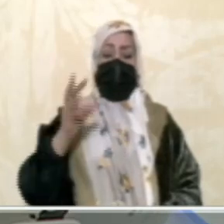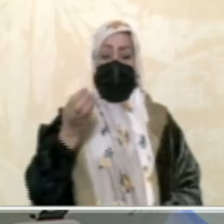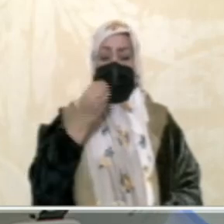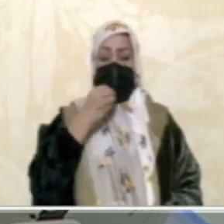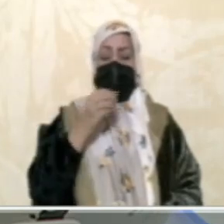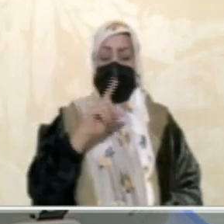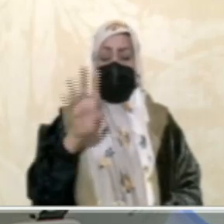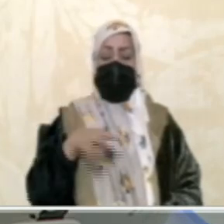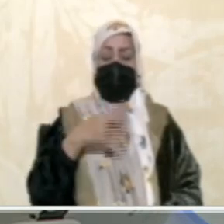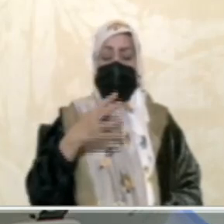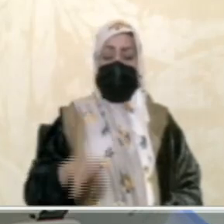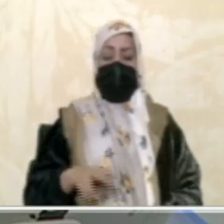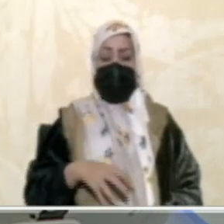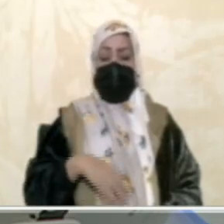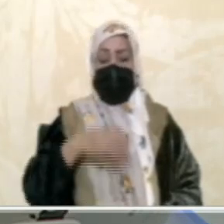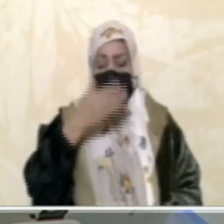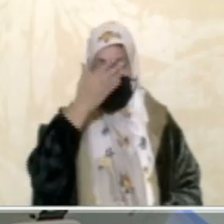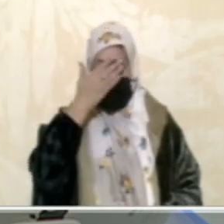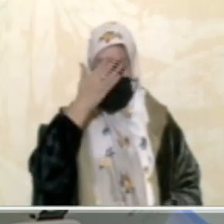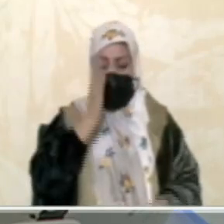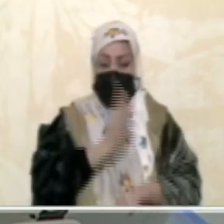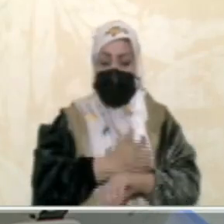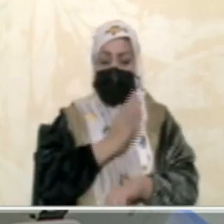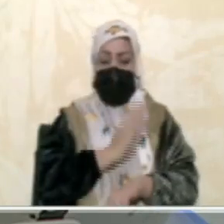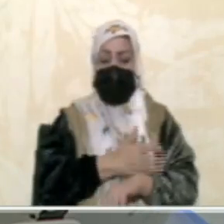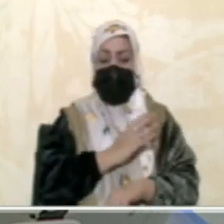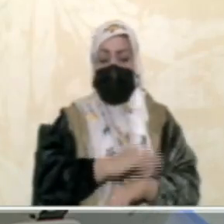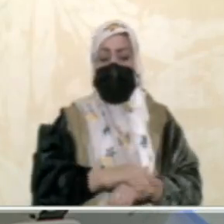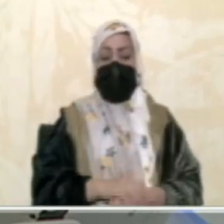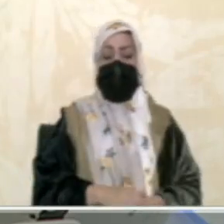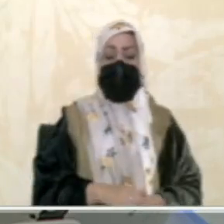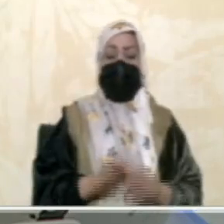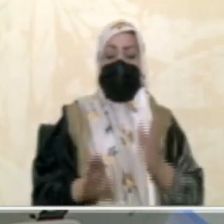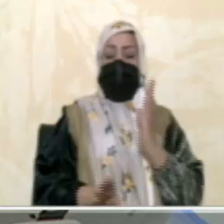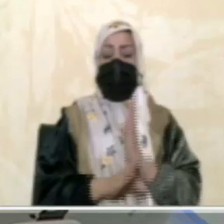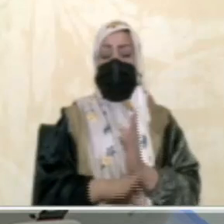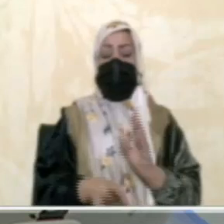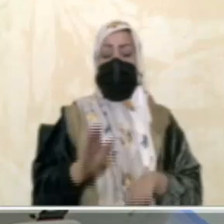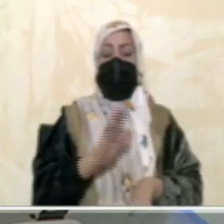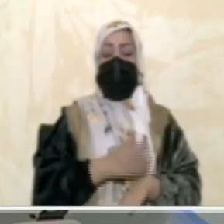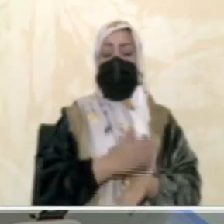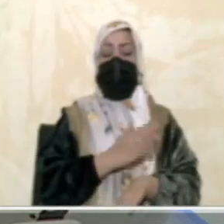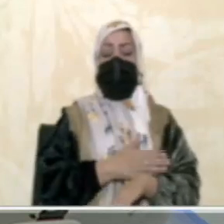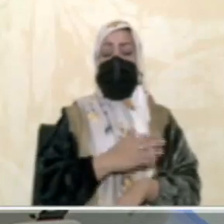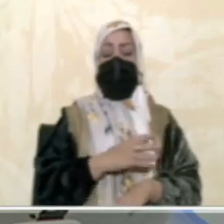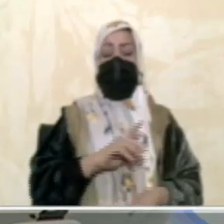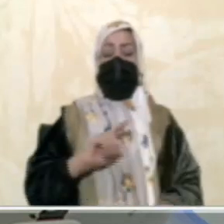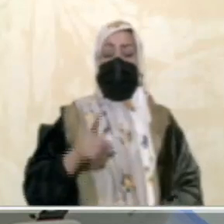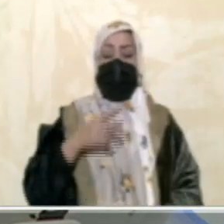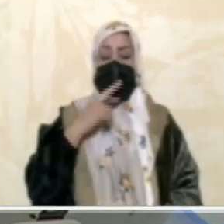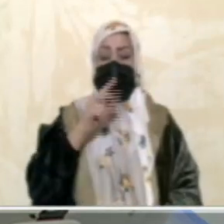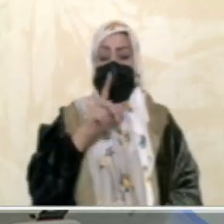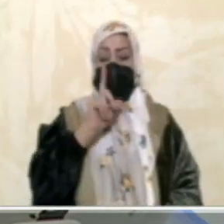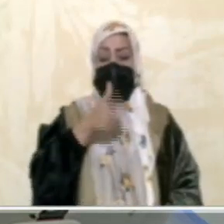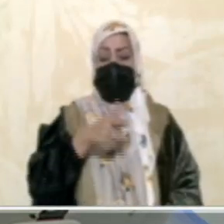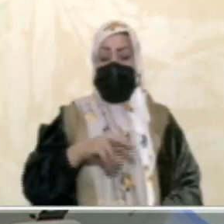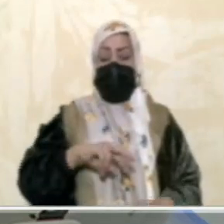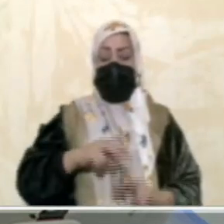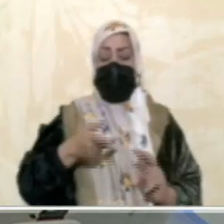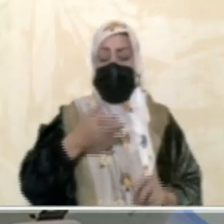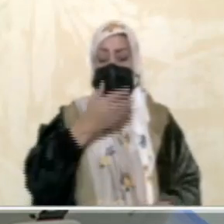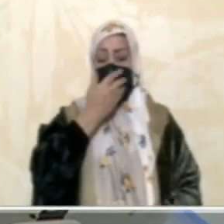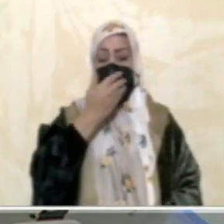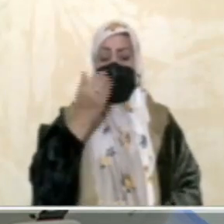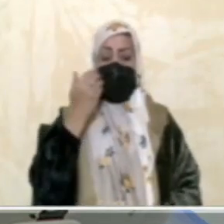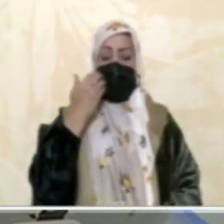والنميمه هي من قول الزور نعم من اغتاب في نهار رمضان فلا يبطل صيامه كما يظن بعض